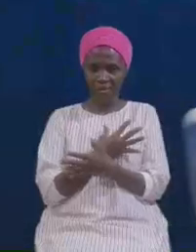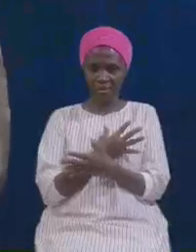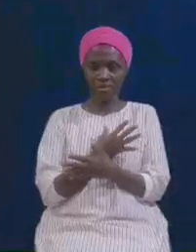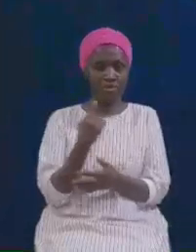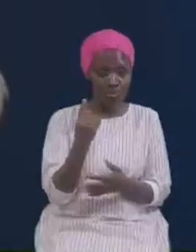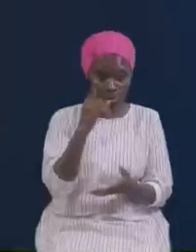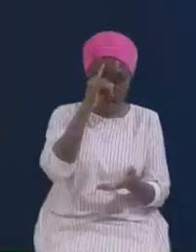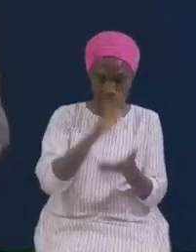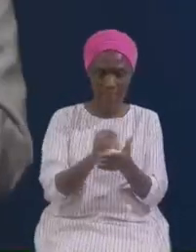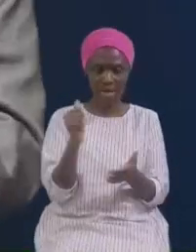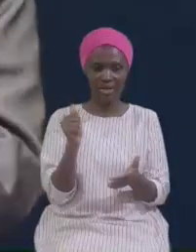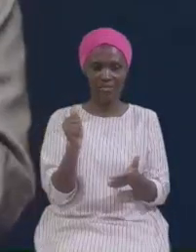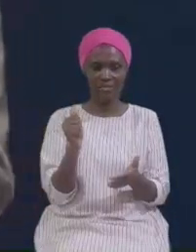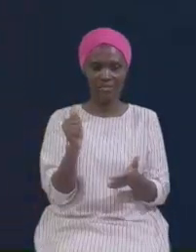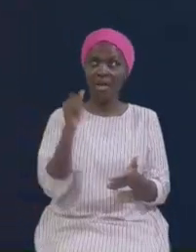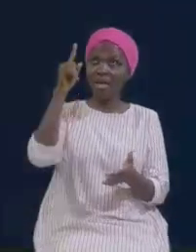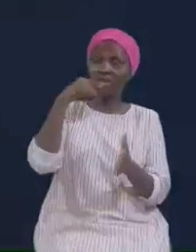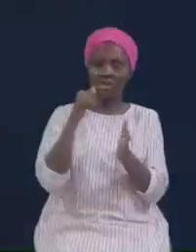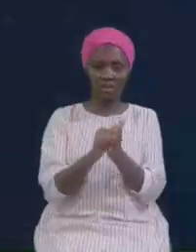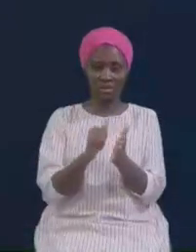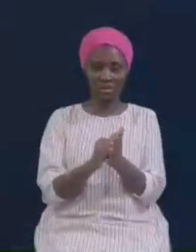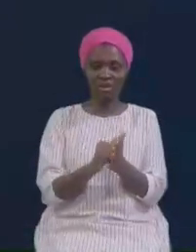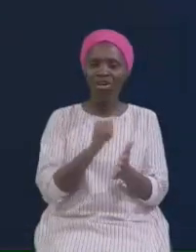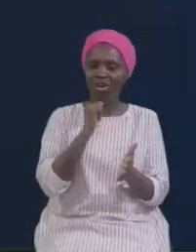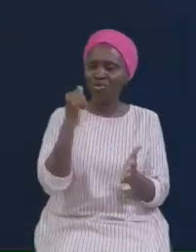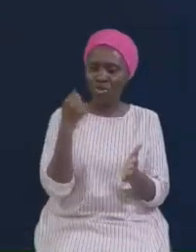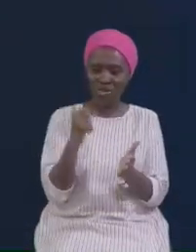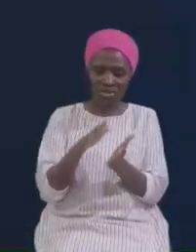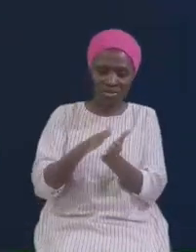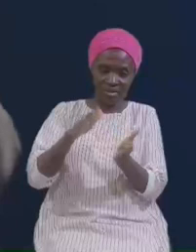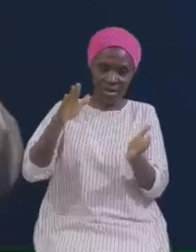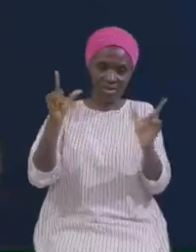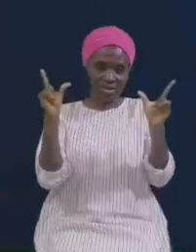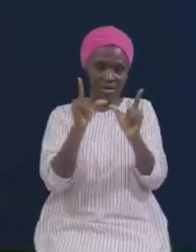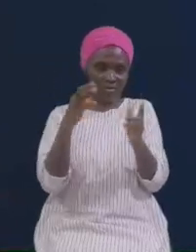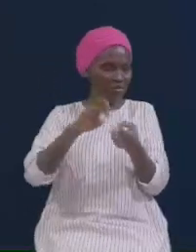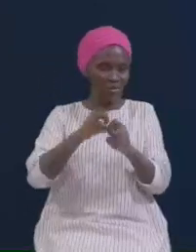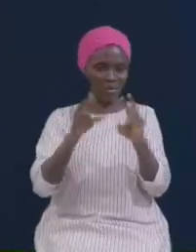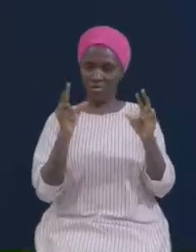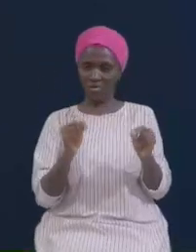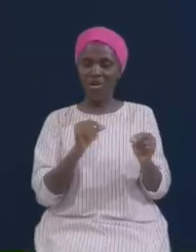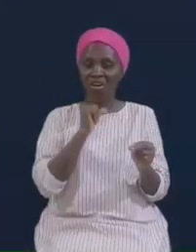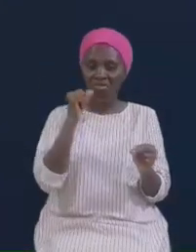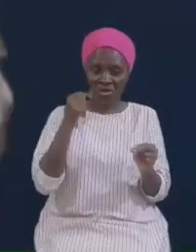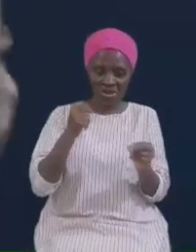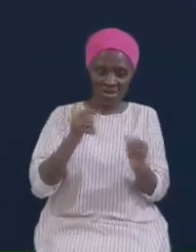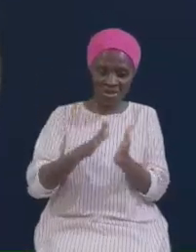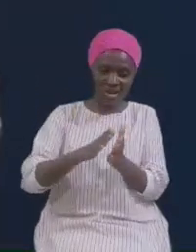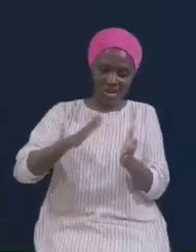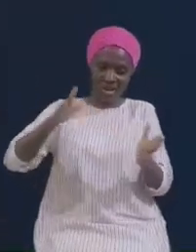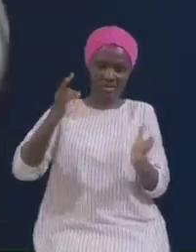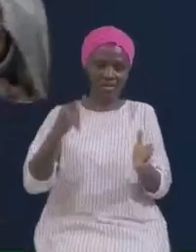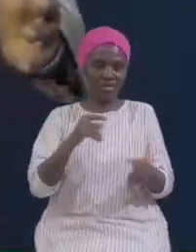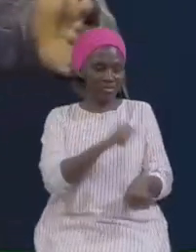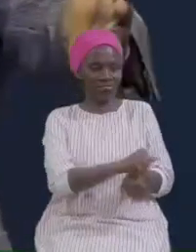crois seulement. Aider, ce n'est pas la taille du problème, ce n'est pas la hauteur de la